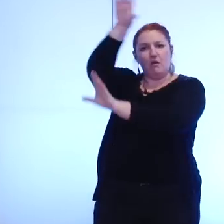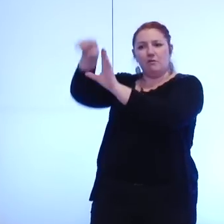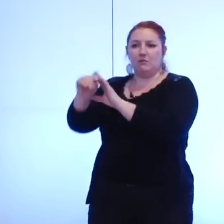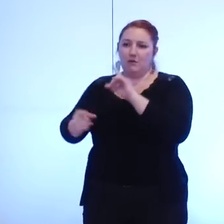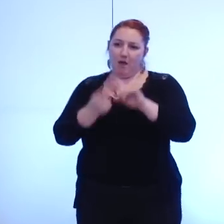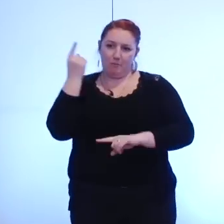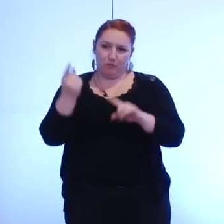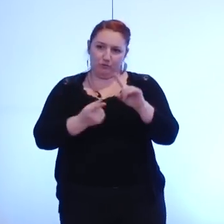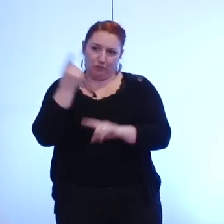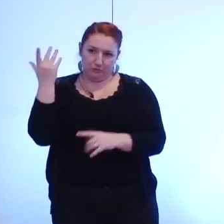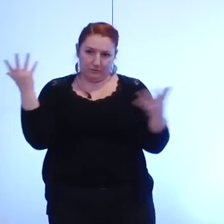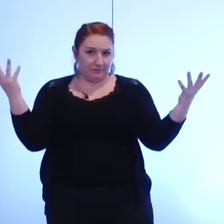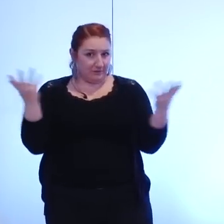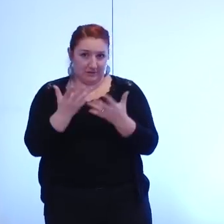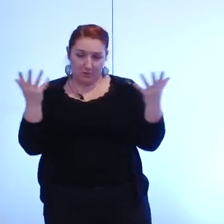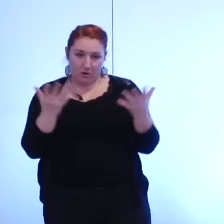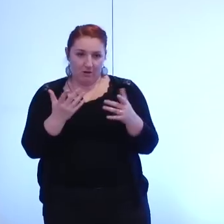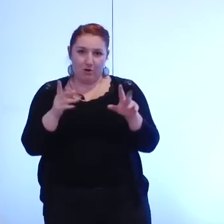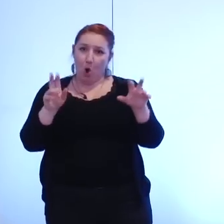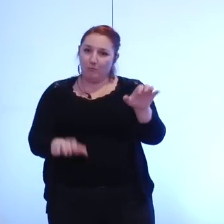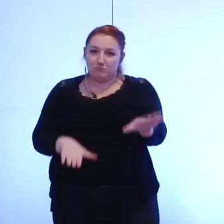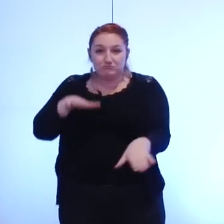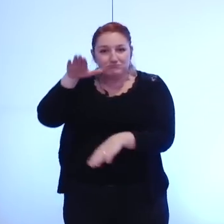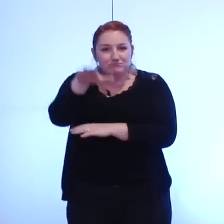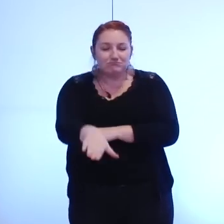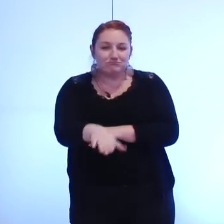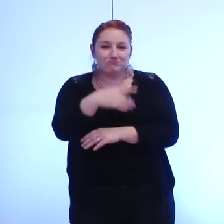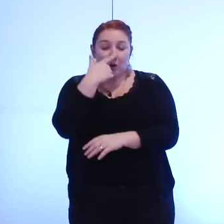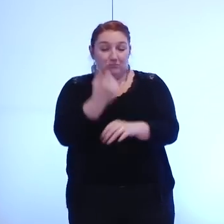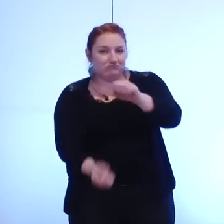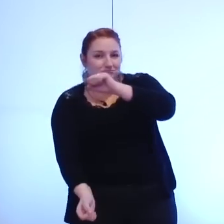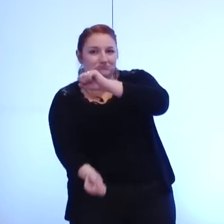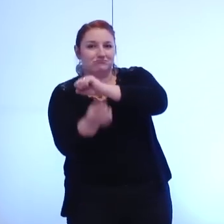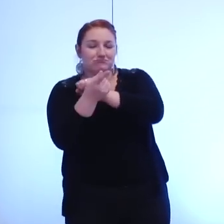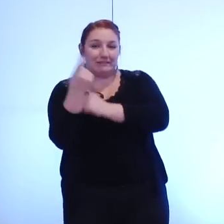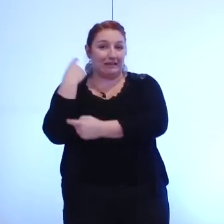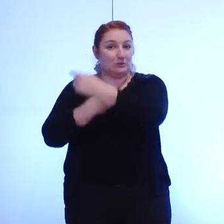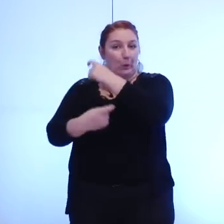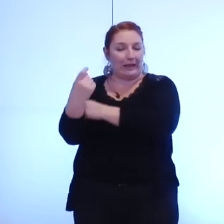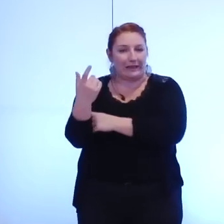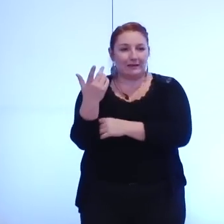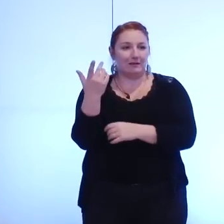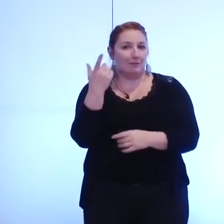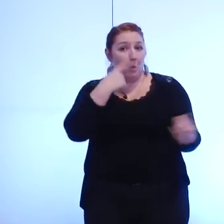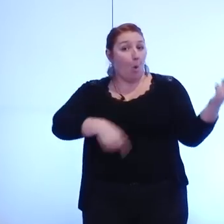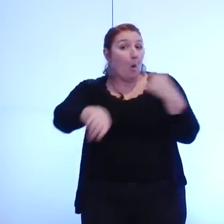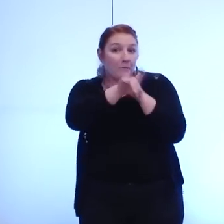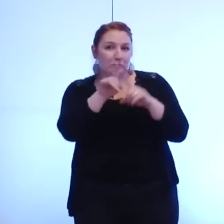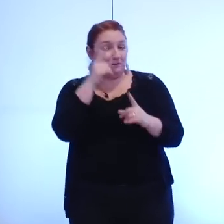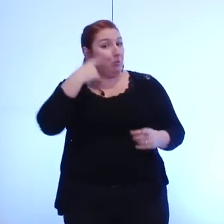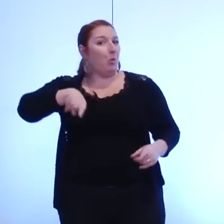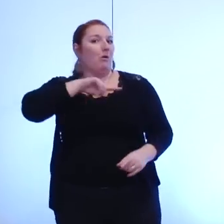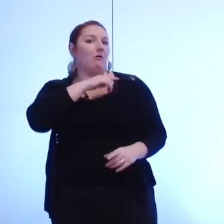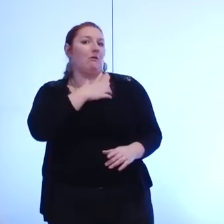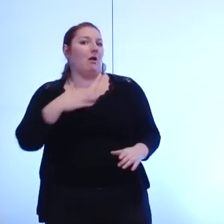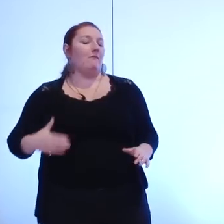elle marque une étape quasi historique pour ces derniers et pour la ville elle-même car il ne s'agit pas d